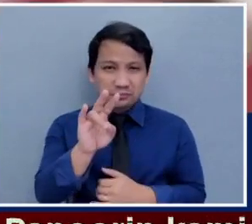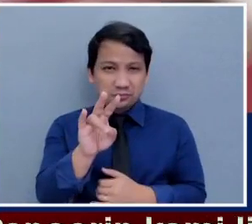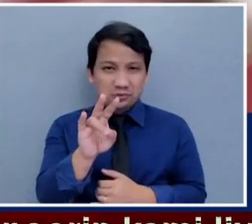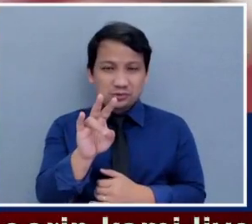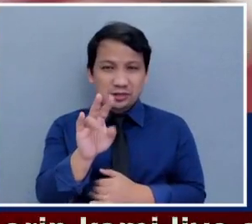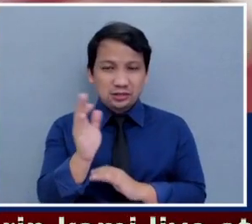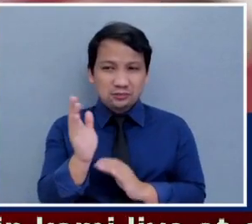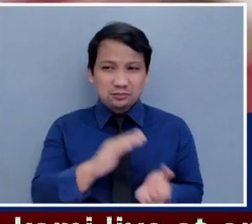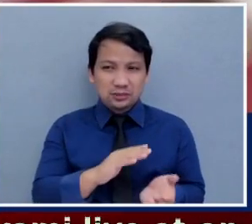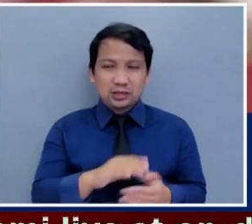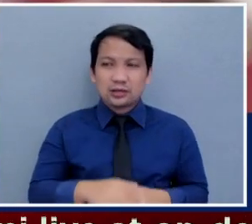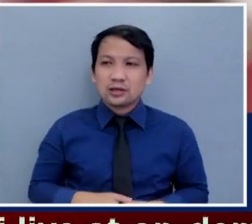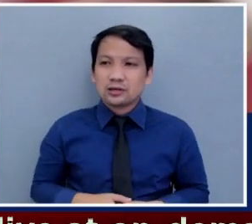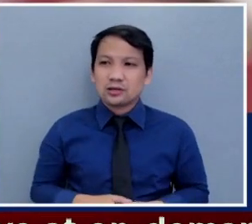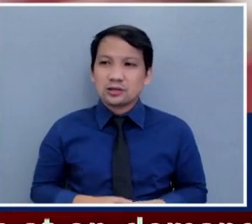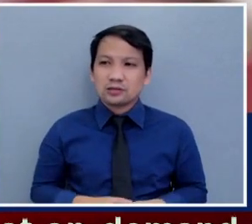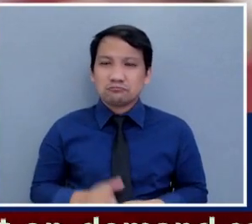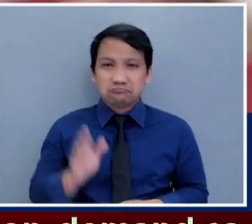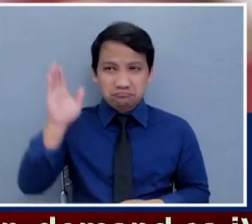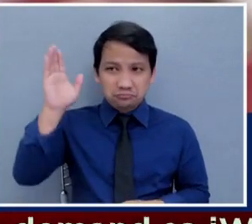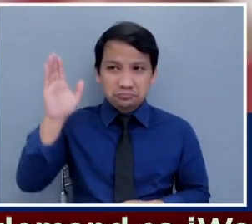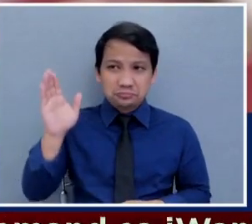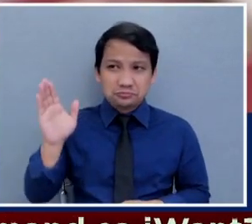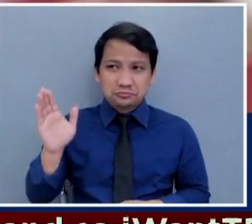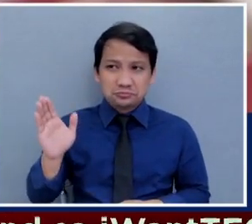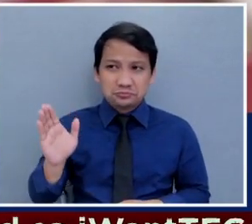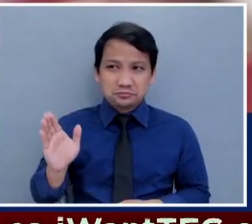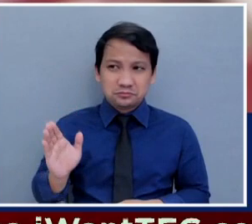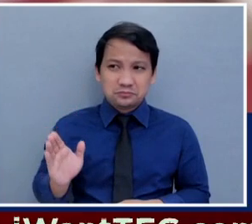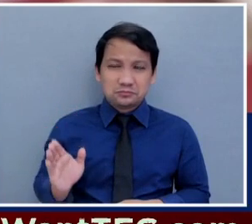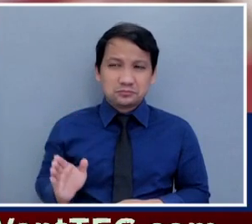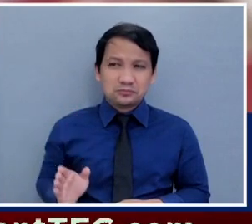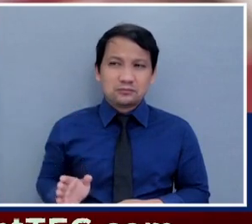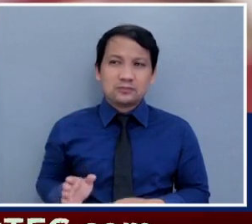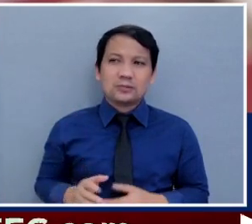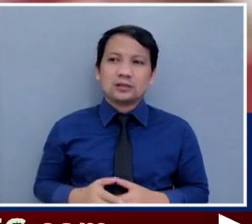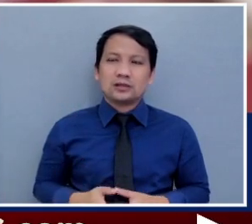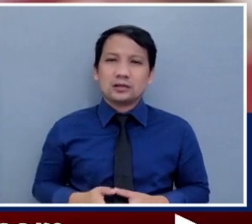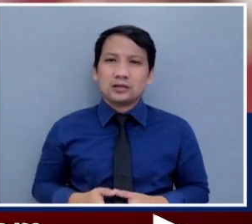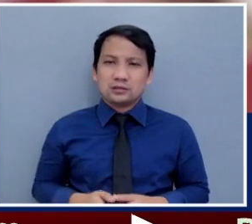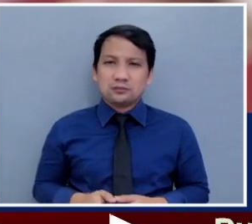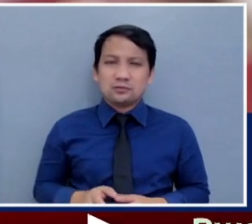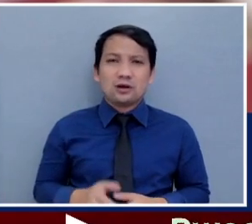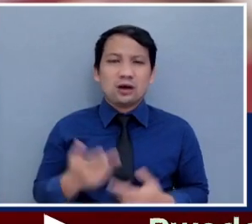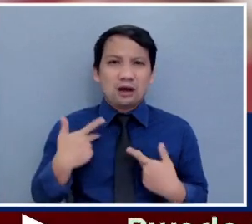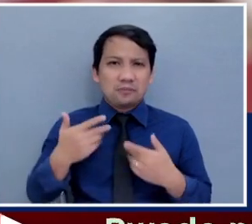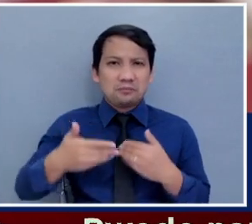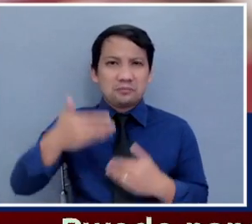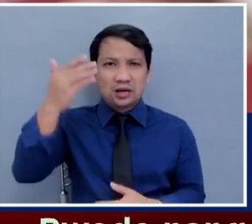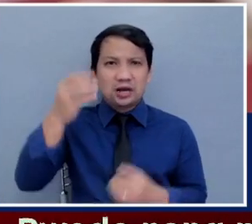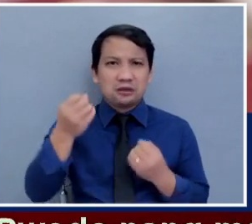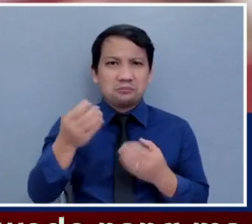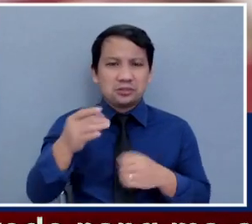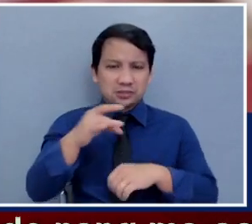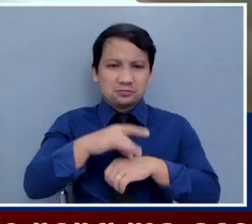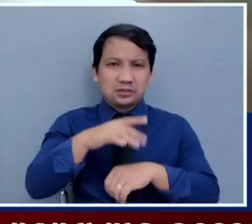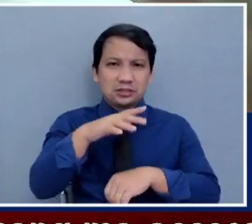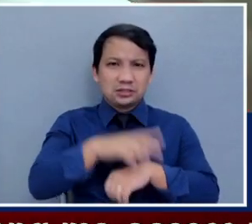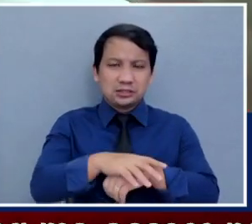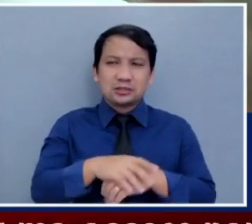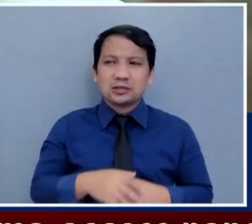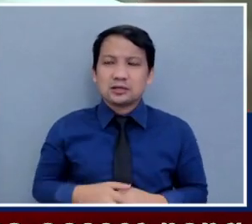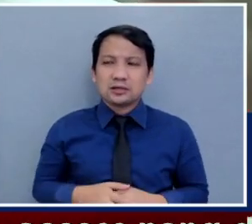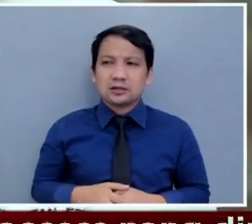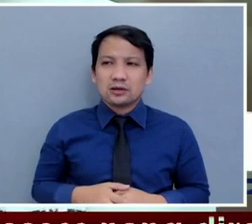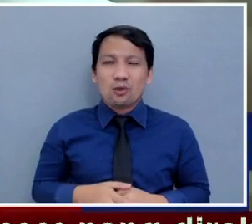Mga bayan sa Blayan, San Jose, Santa Cruz, Mamburao, Kalintaan at Rizal ang may pinakamaraming kaso ng dengue.